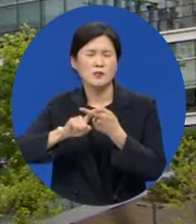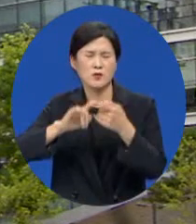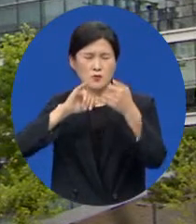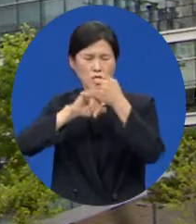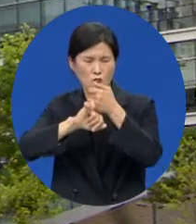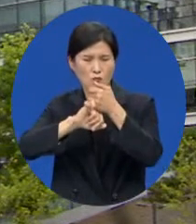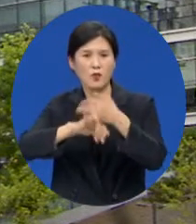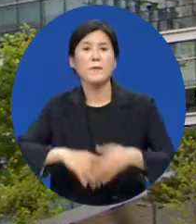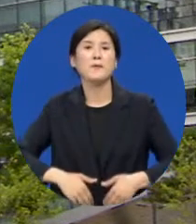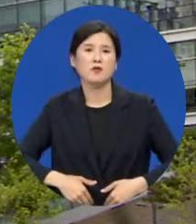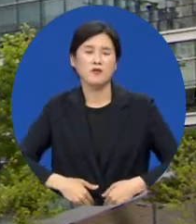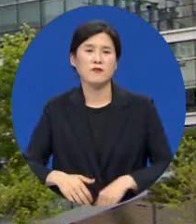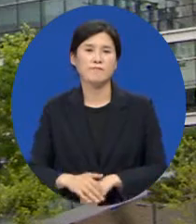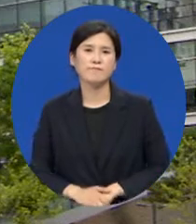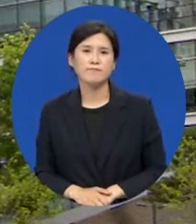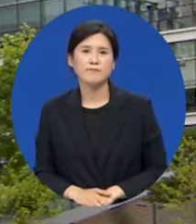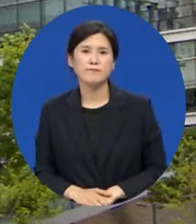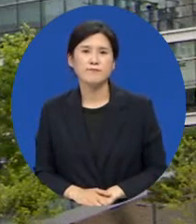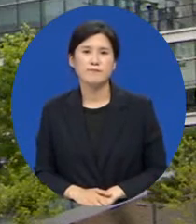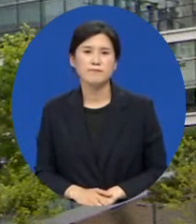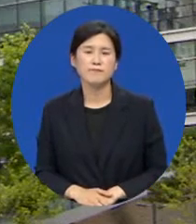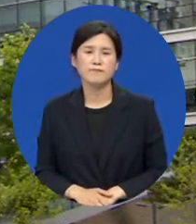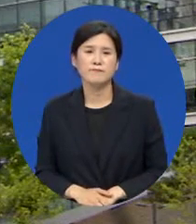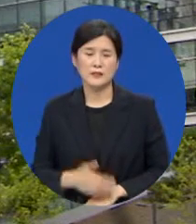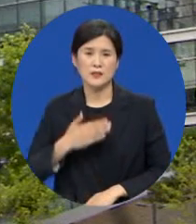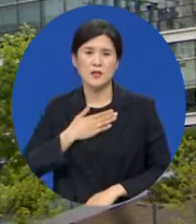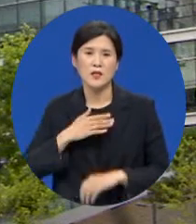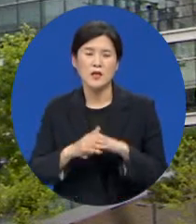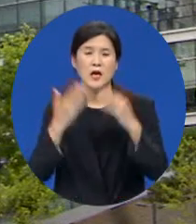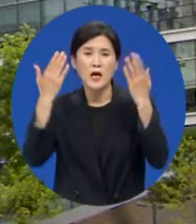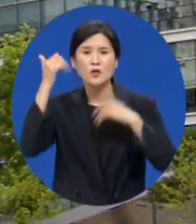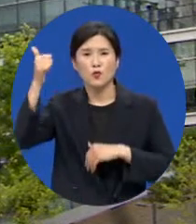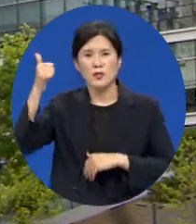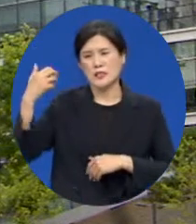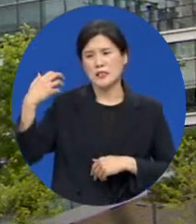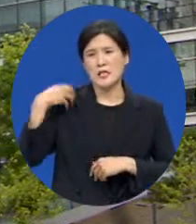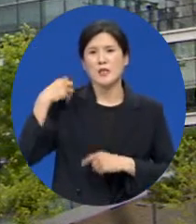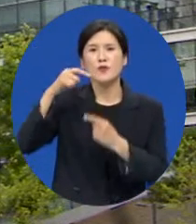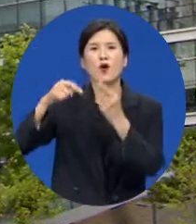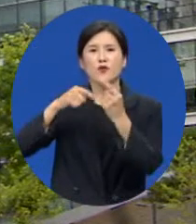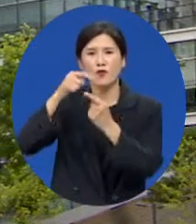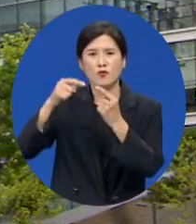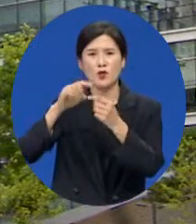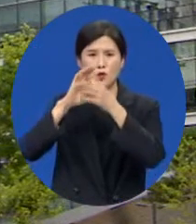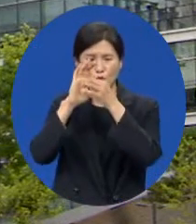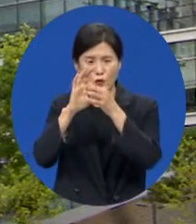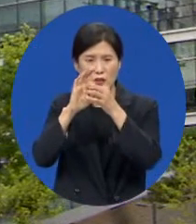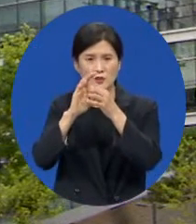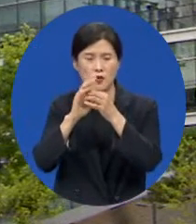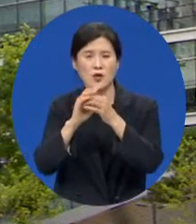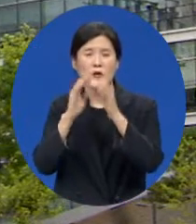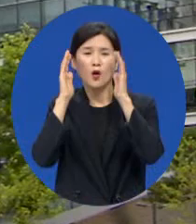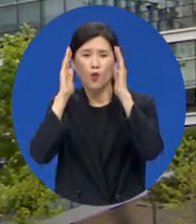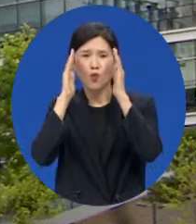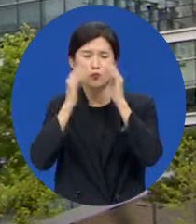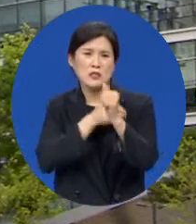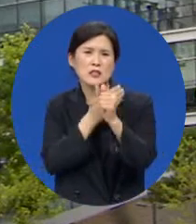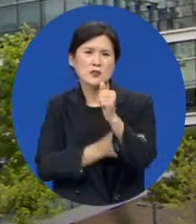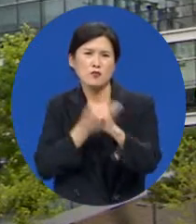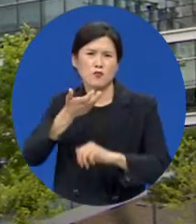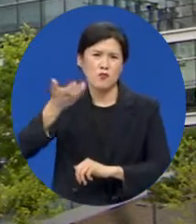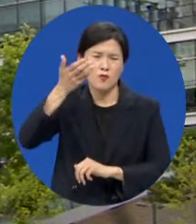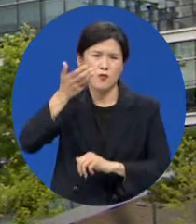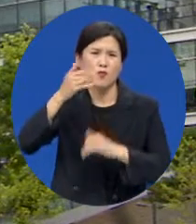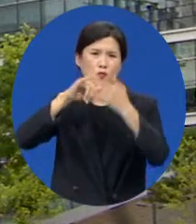절대적으로 필요한 비유입니다 저는 학교장 책임 경제를 통한 학력 증진에 사활을 걸